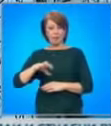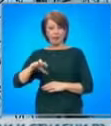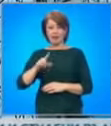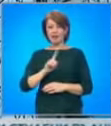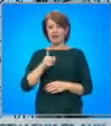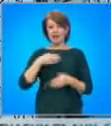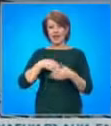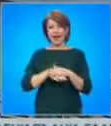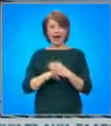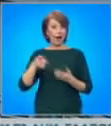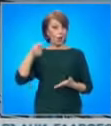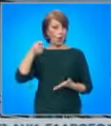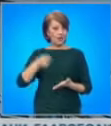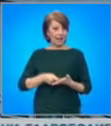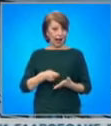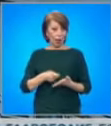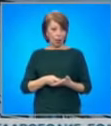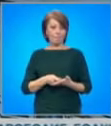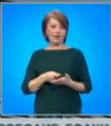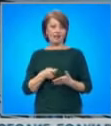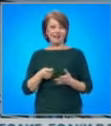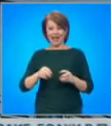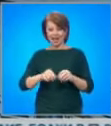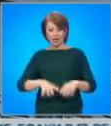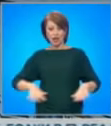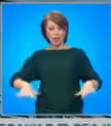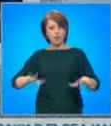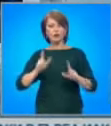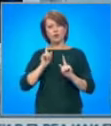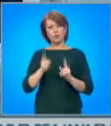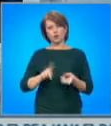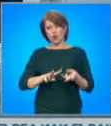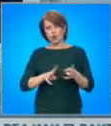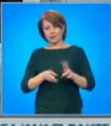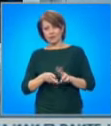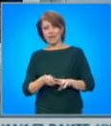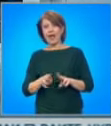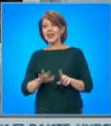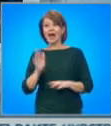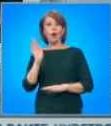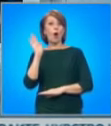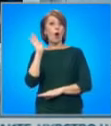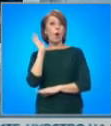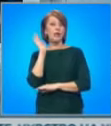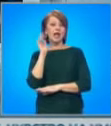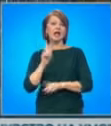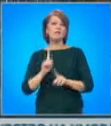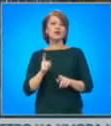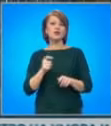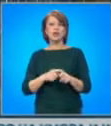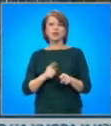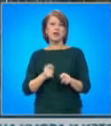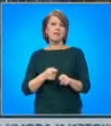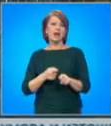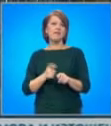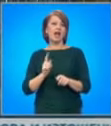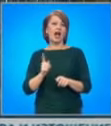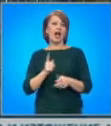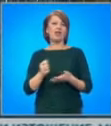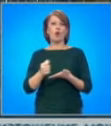че ако закупят имота, биха сменили неговото предназначение. Така някои от хотелите могат да се превърнат в хосписи или